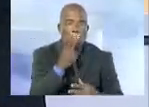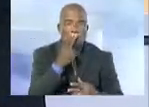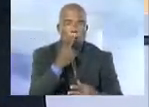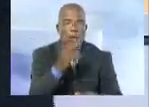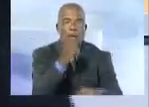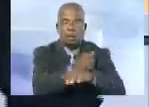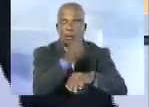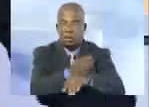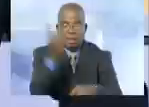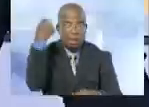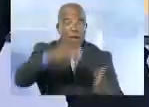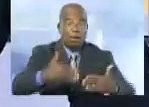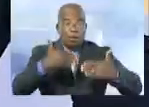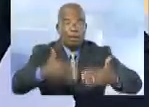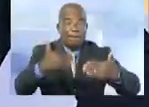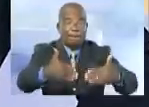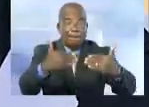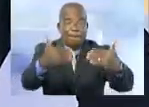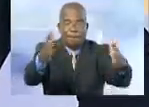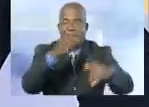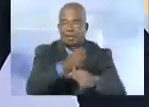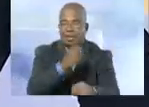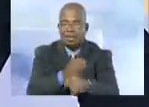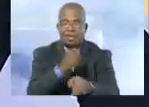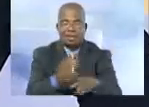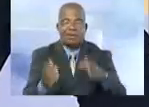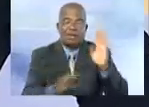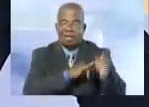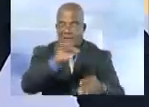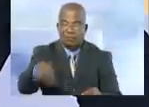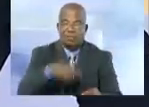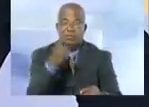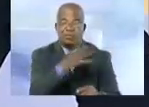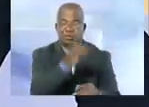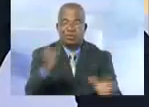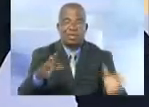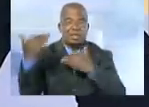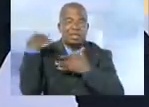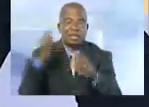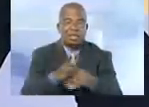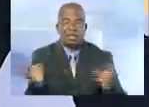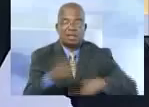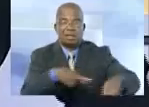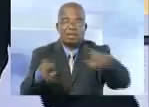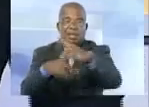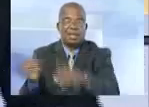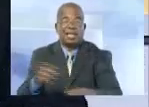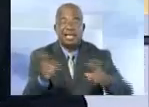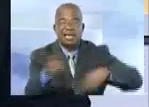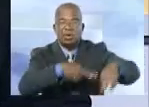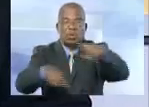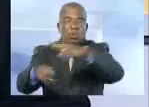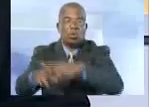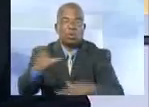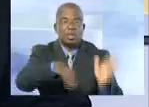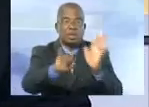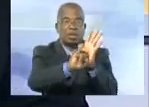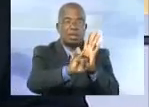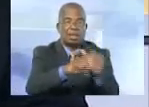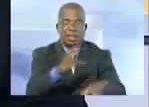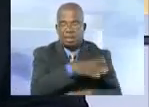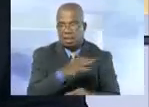des travaux, l'agence de gestion des routes annonce à partir de demain, samedi 16 février, la fermeture de la voie reliant l'université